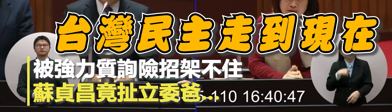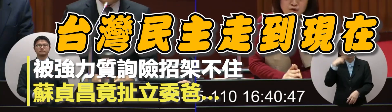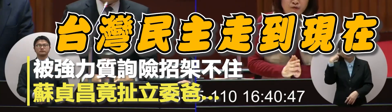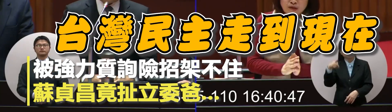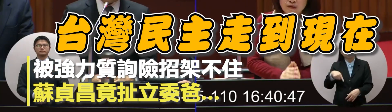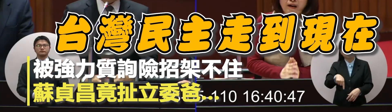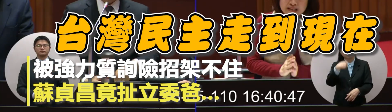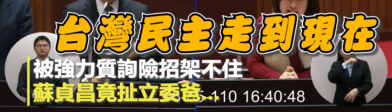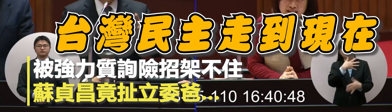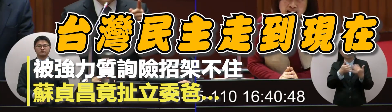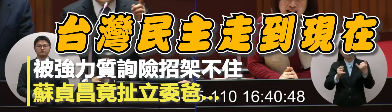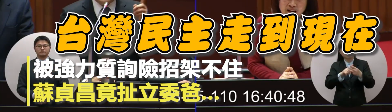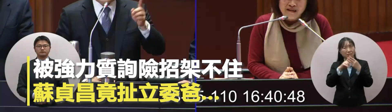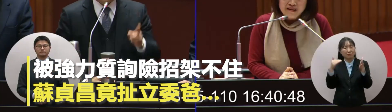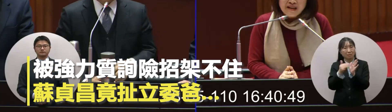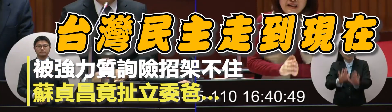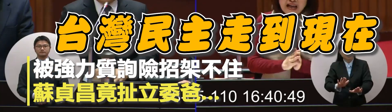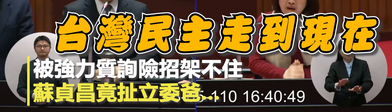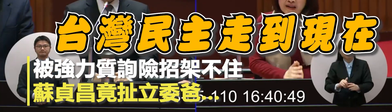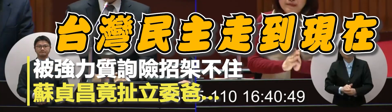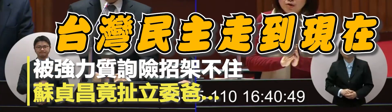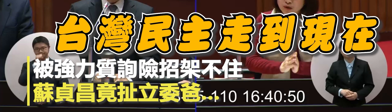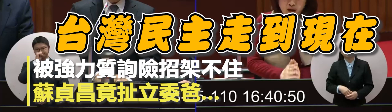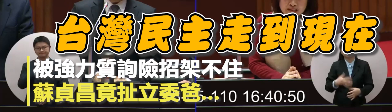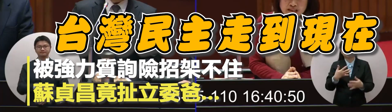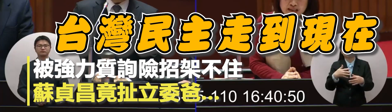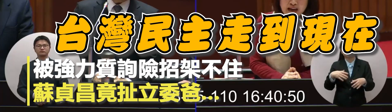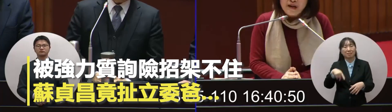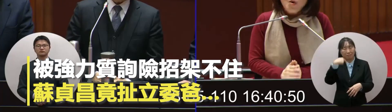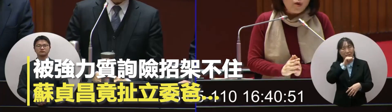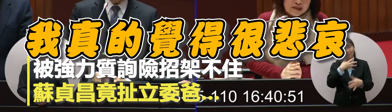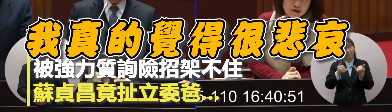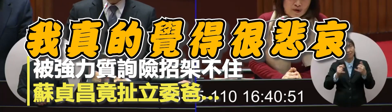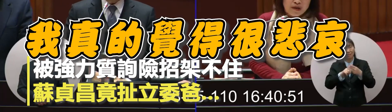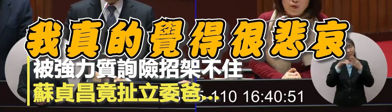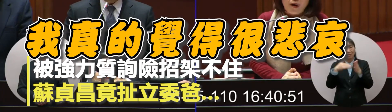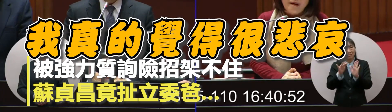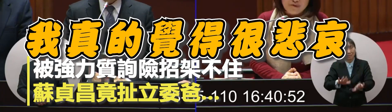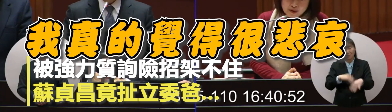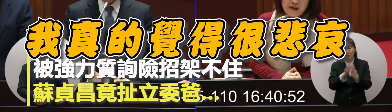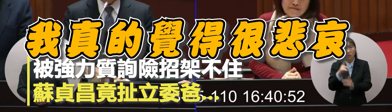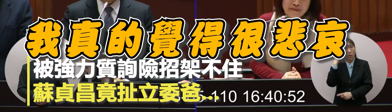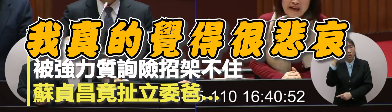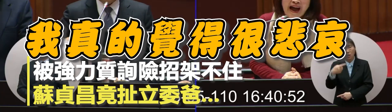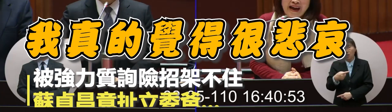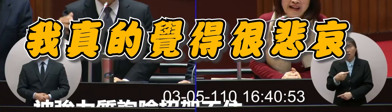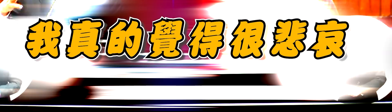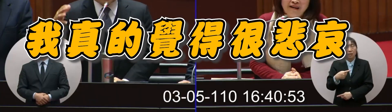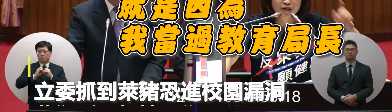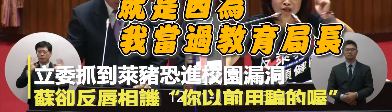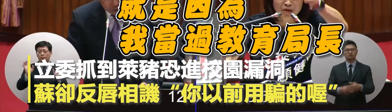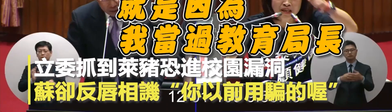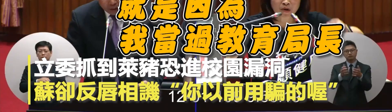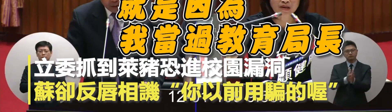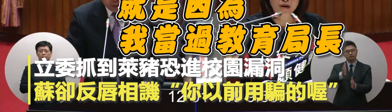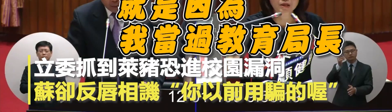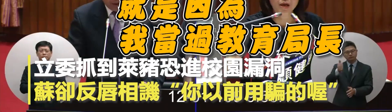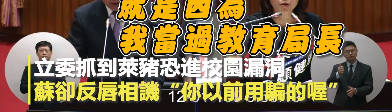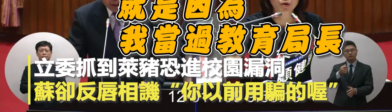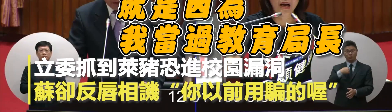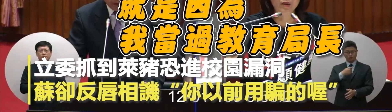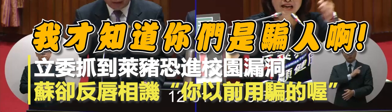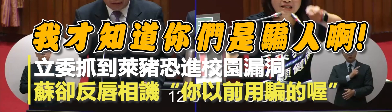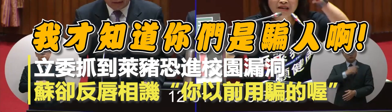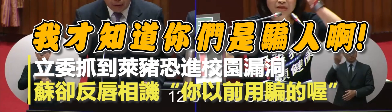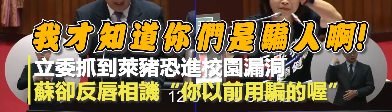湾的民主走到现在哦，台湾的民主走到现在，我真的觉得我很觉得很悲哀了啊、哦！就是因为我当过教